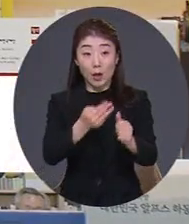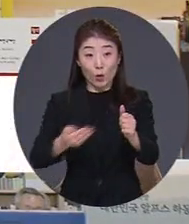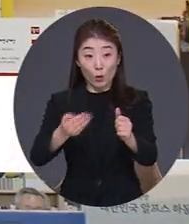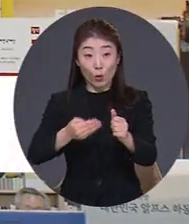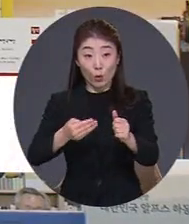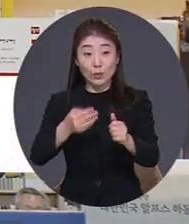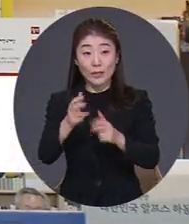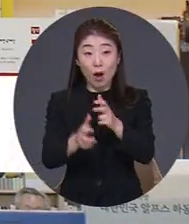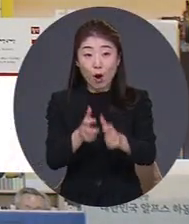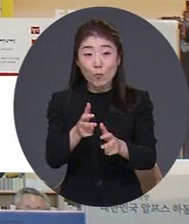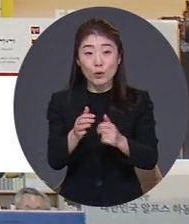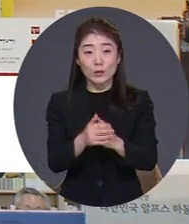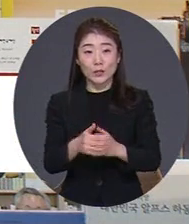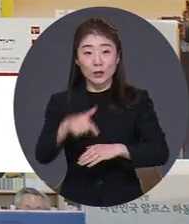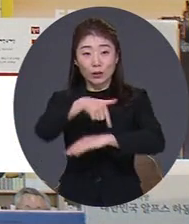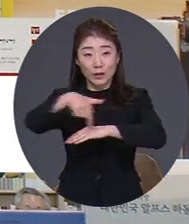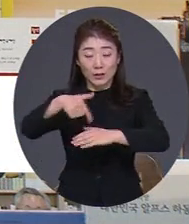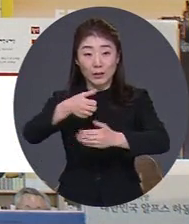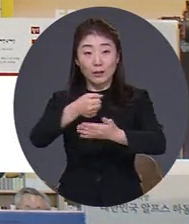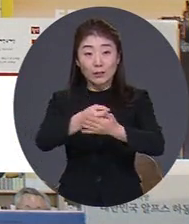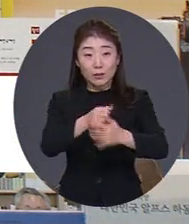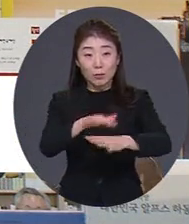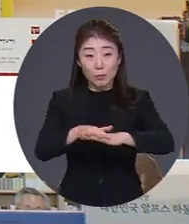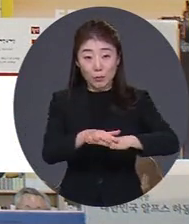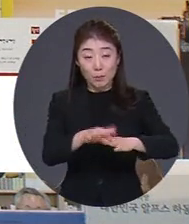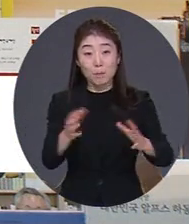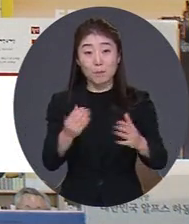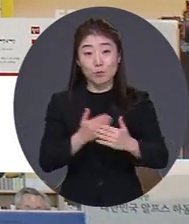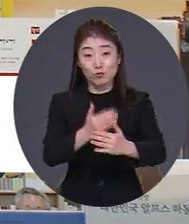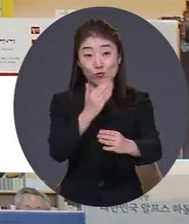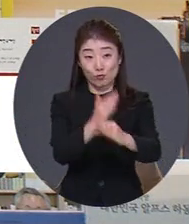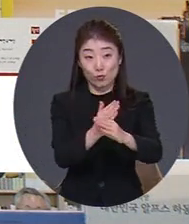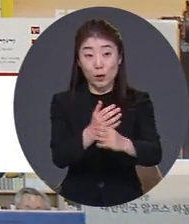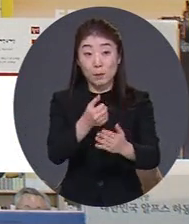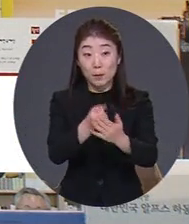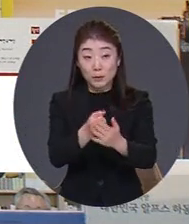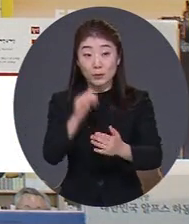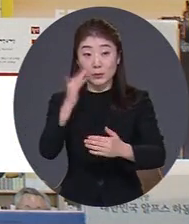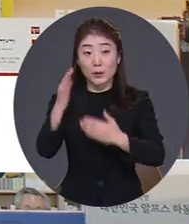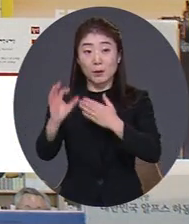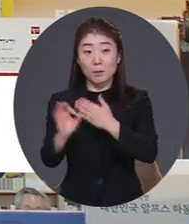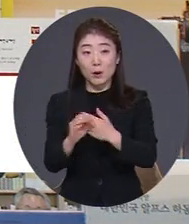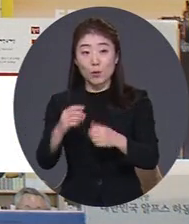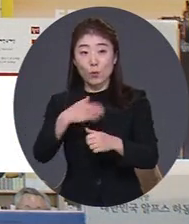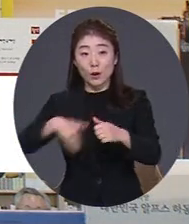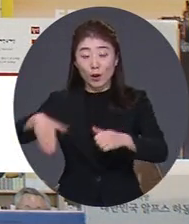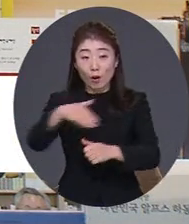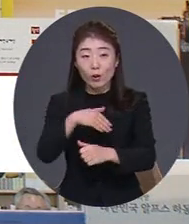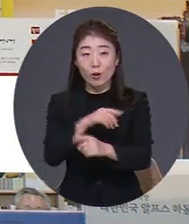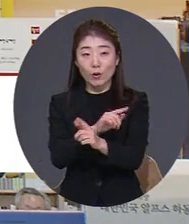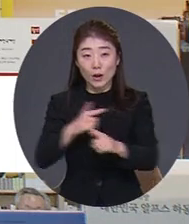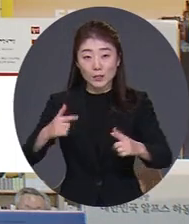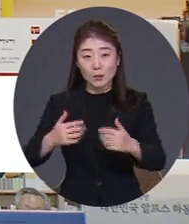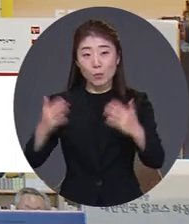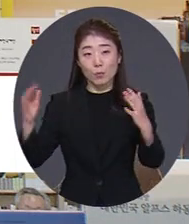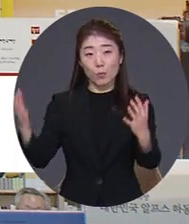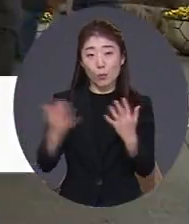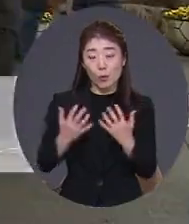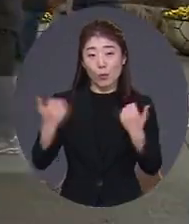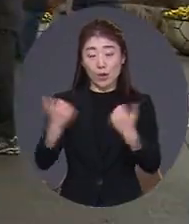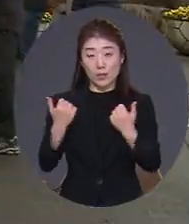결정 및 지형 도면 고시 용역 중에 있습니다. 결정된 노선에 대해서 환경과 재해 부분 관계기관 협의 및 주민 공청회를 준비 중에